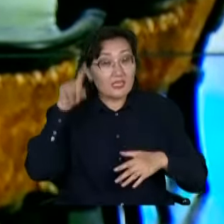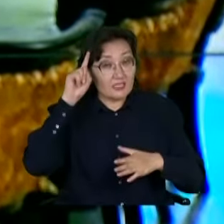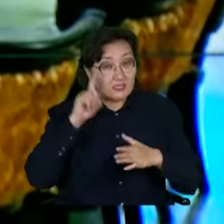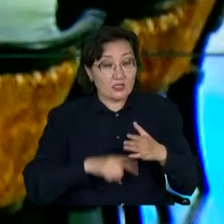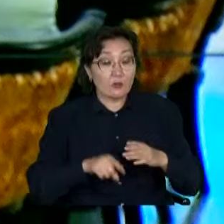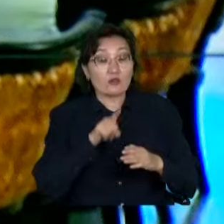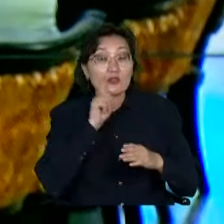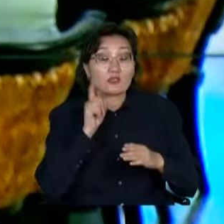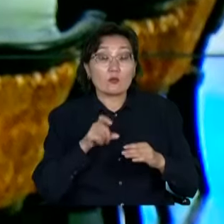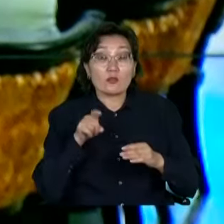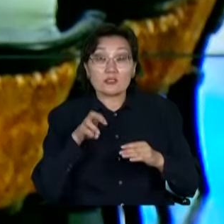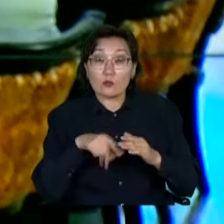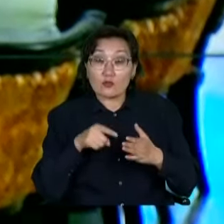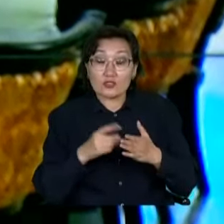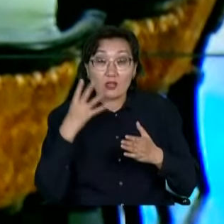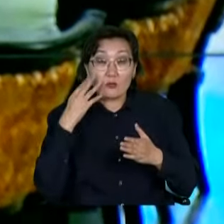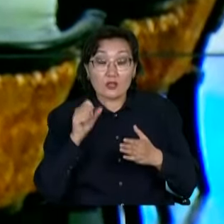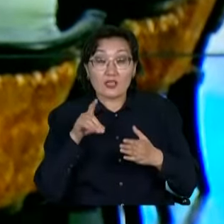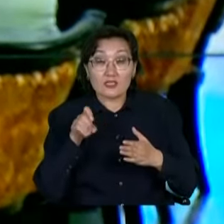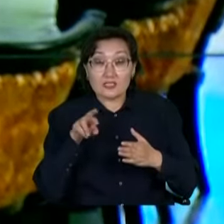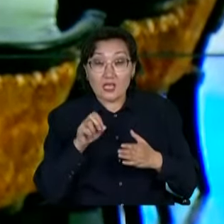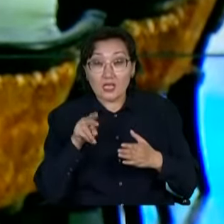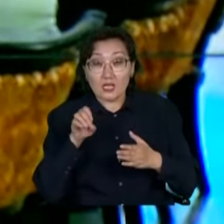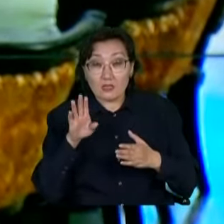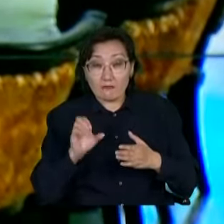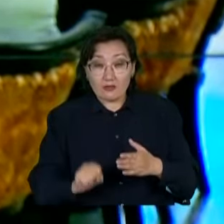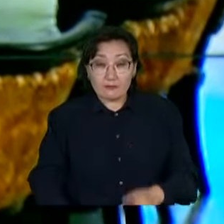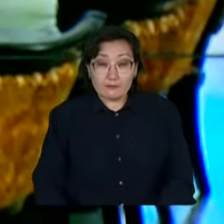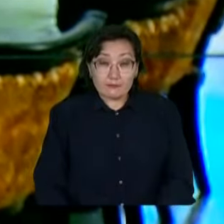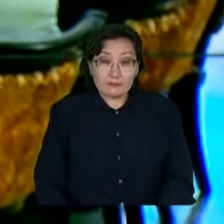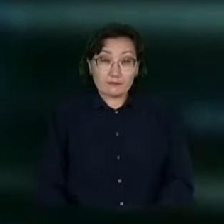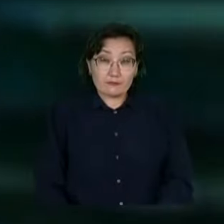и молодежи Маслихата города Алматы Асией Акановой. А мы продолжаем.